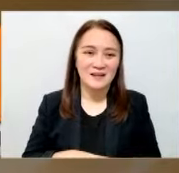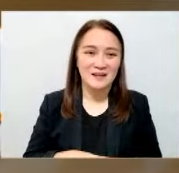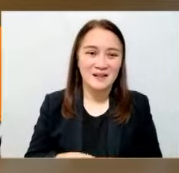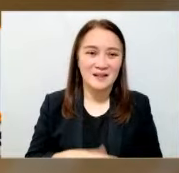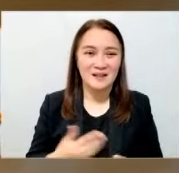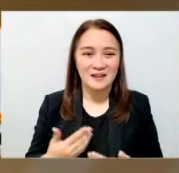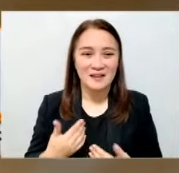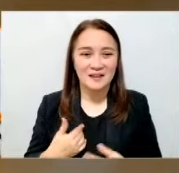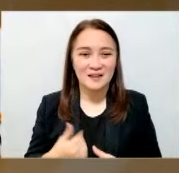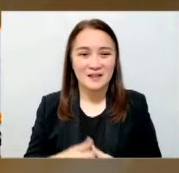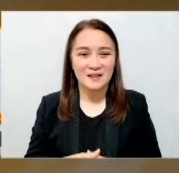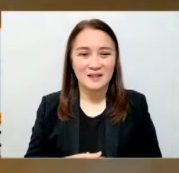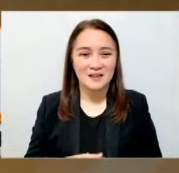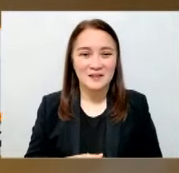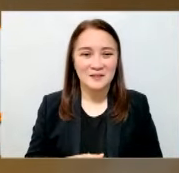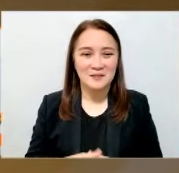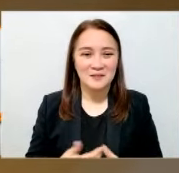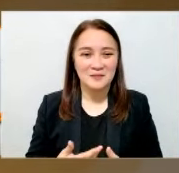Isa!